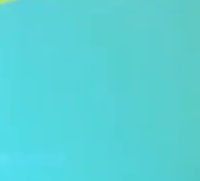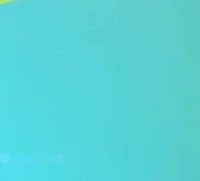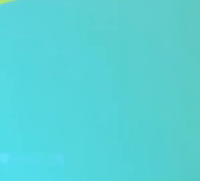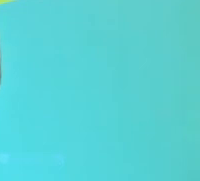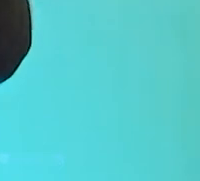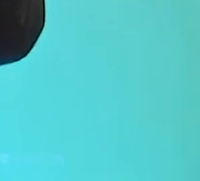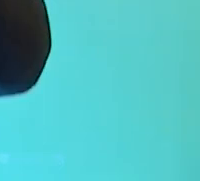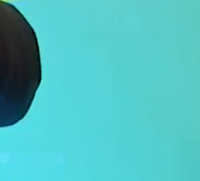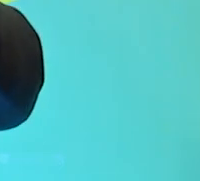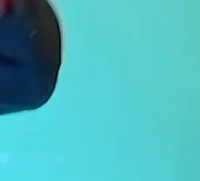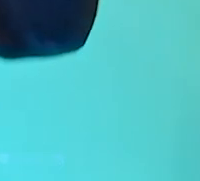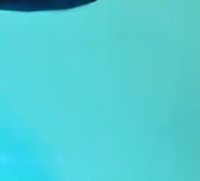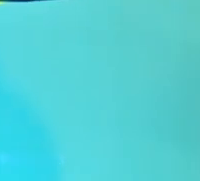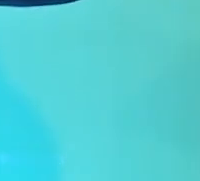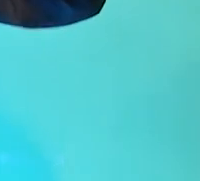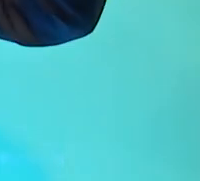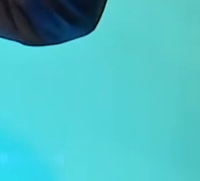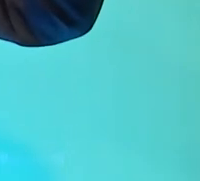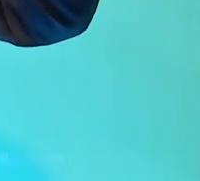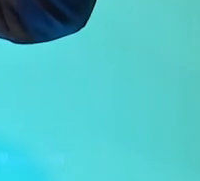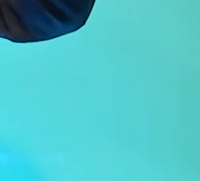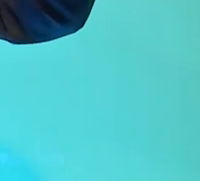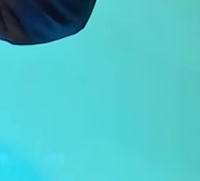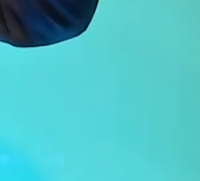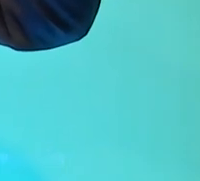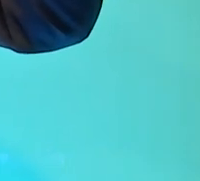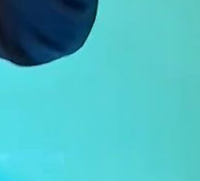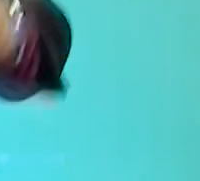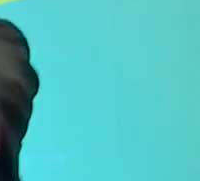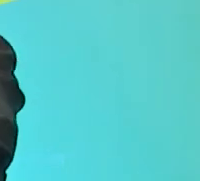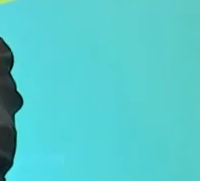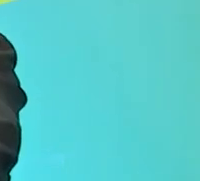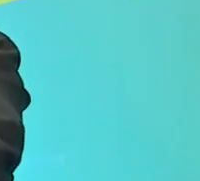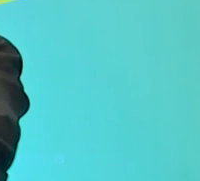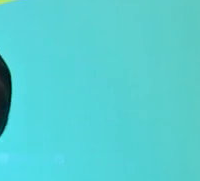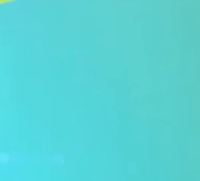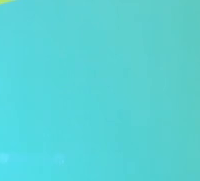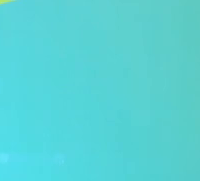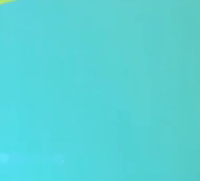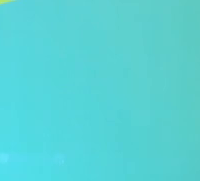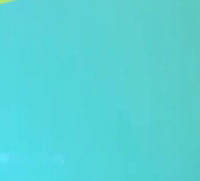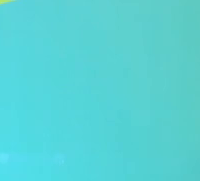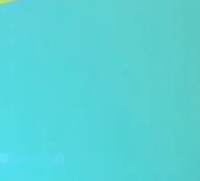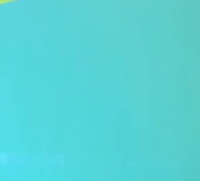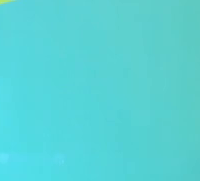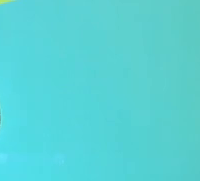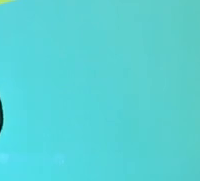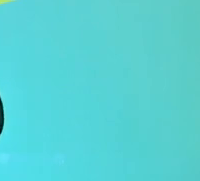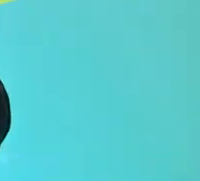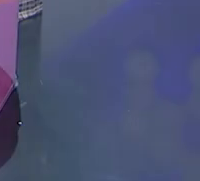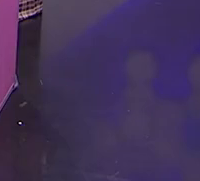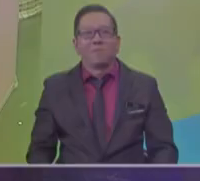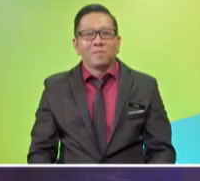iaitu Cikgu Koh Kiani atau lebih mesra disapa dengan panggilan Cikgu Koh dari SK Pendidikan Khas Batu Pahat, Batu Pahat